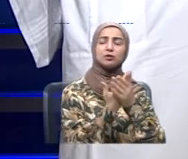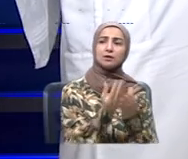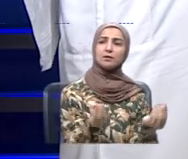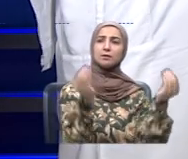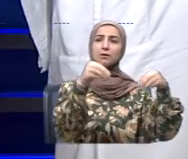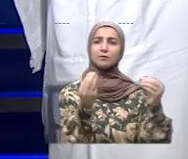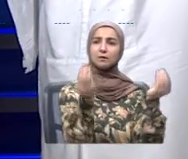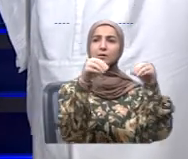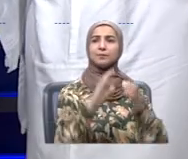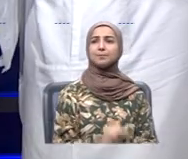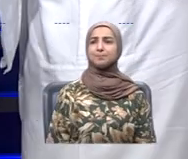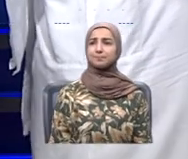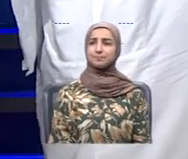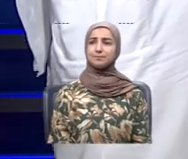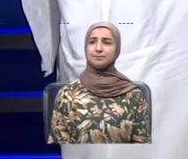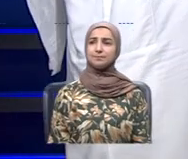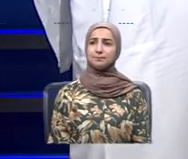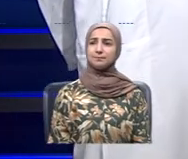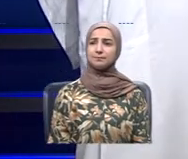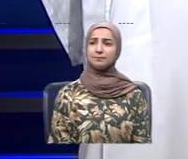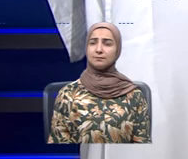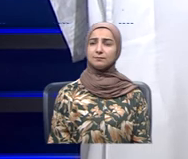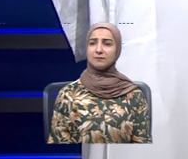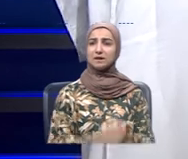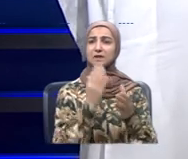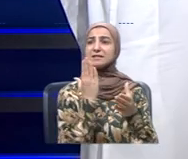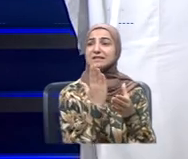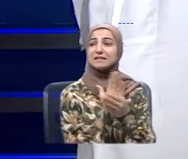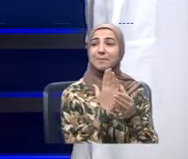صحفي؟ الفكرة التي أضافها تتمثل في ذكر